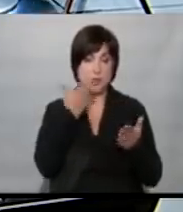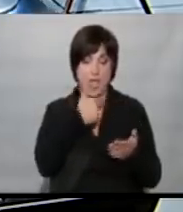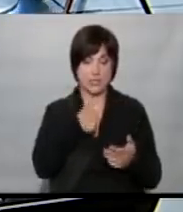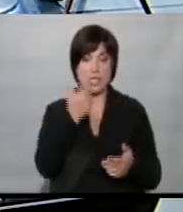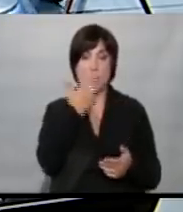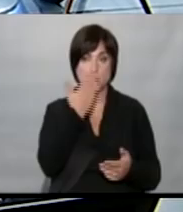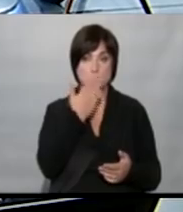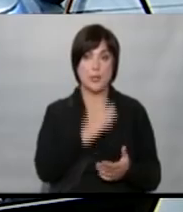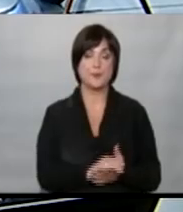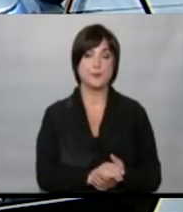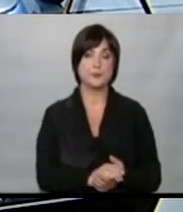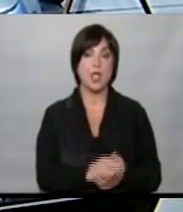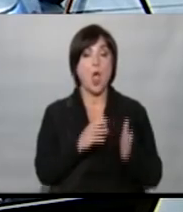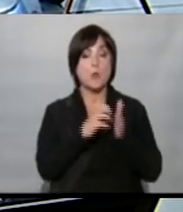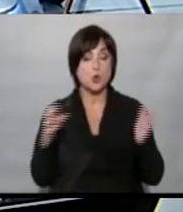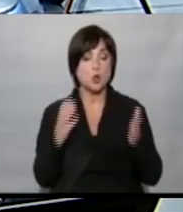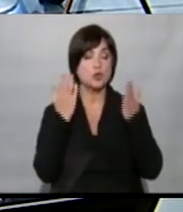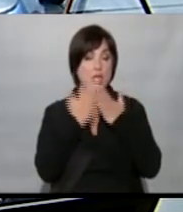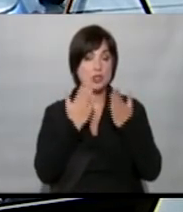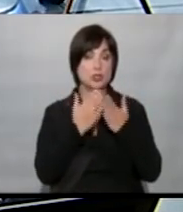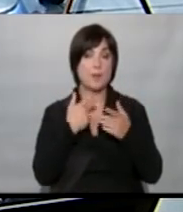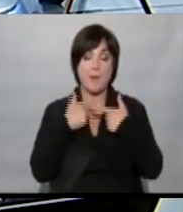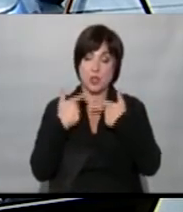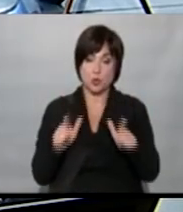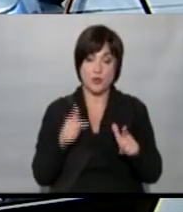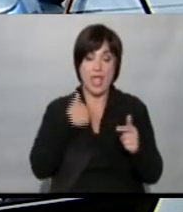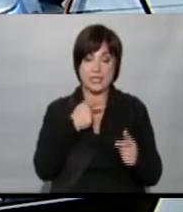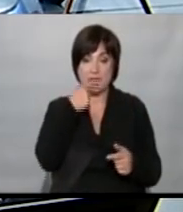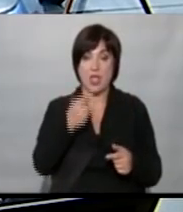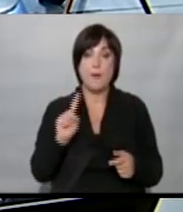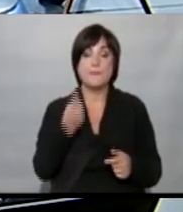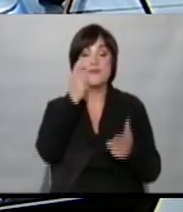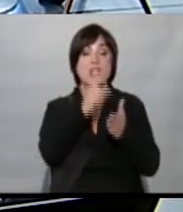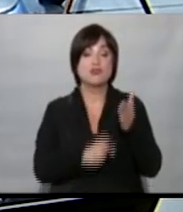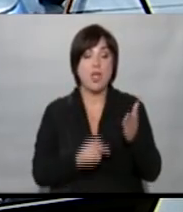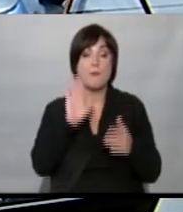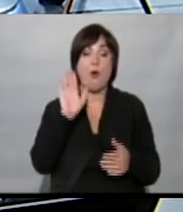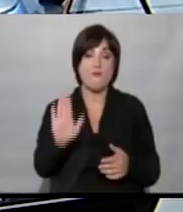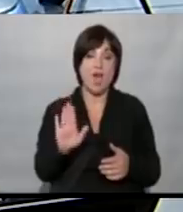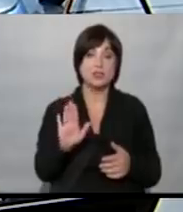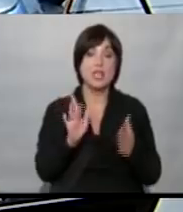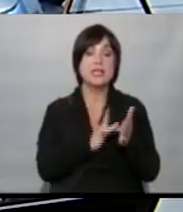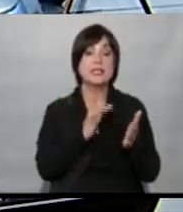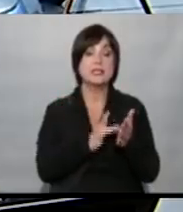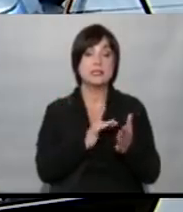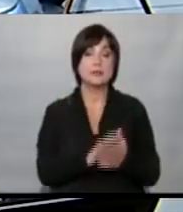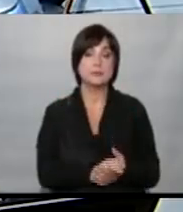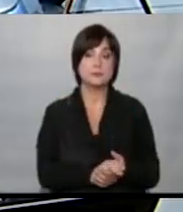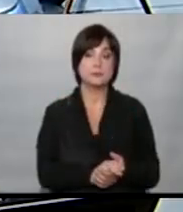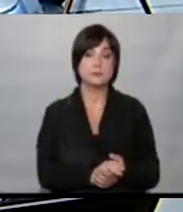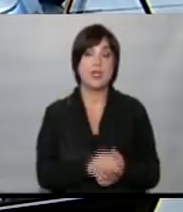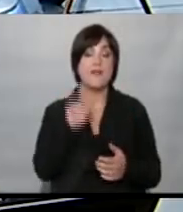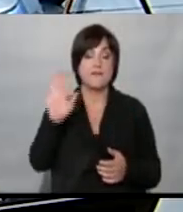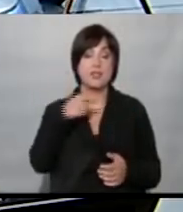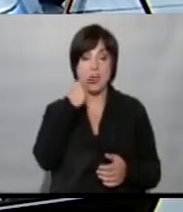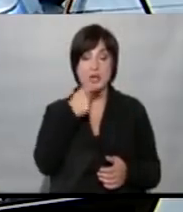првиот пишува член... Ама продолжите да читате. Ама дозволете се да ви кажам. Првиот член е по ваше. Страните признаат... Па вие така